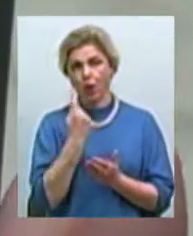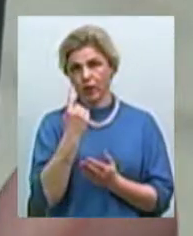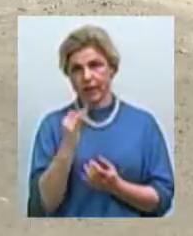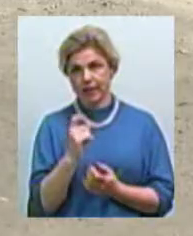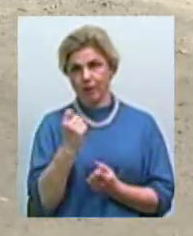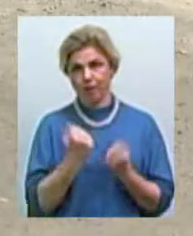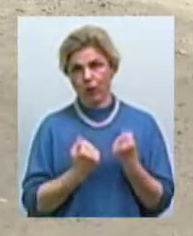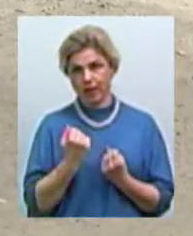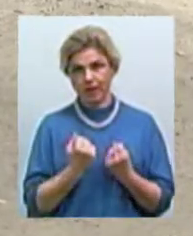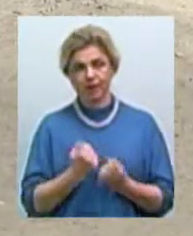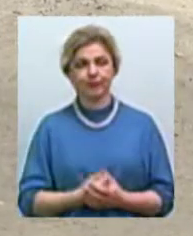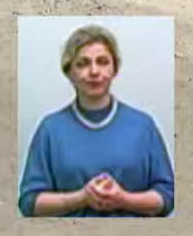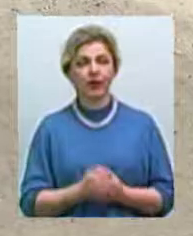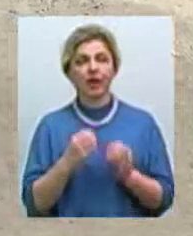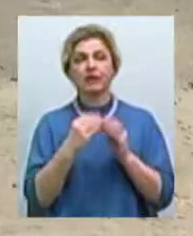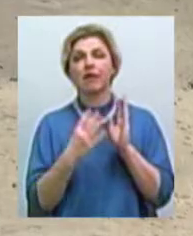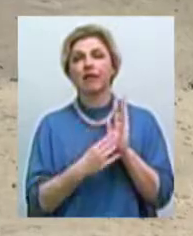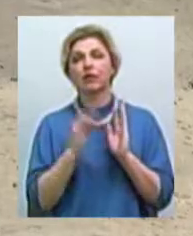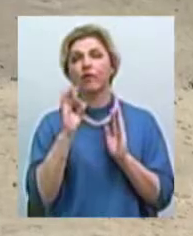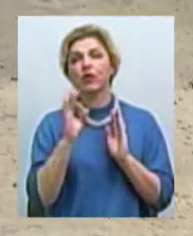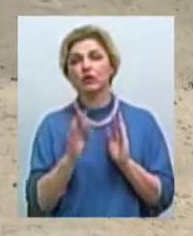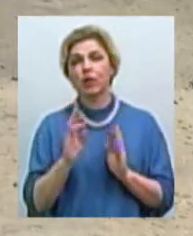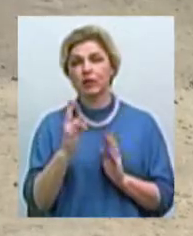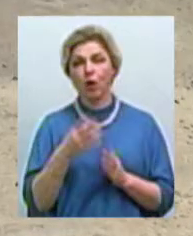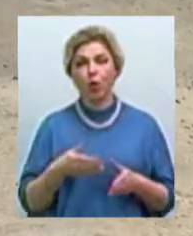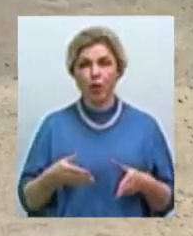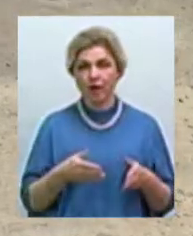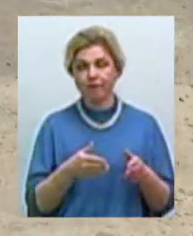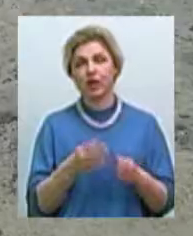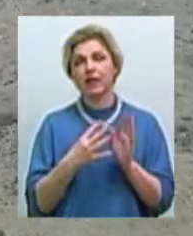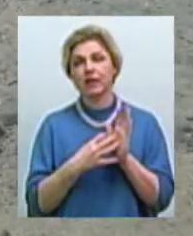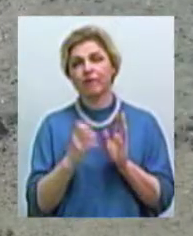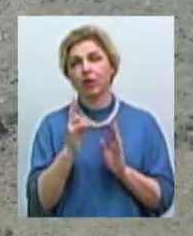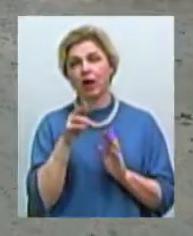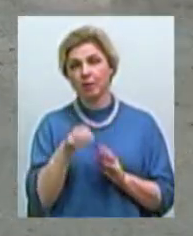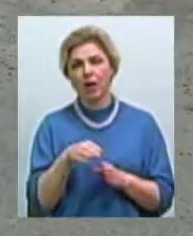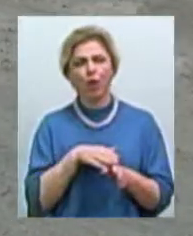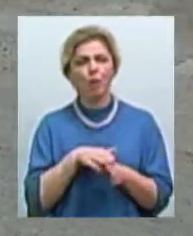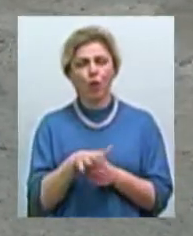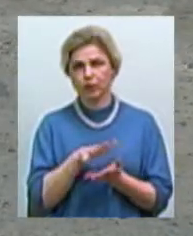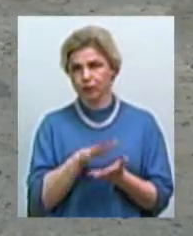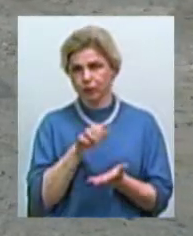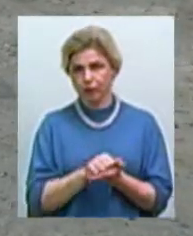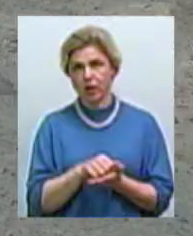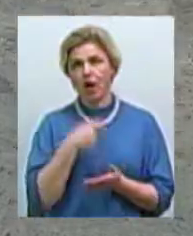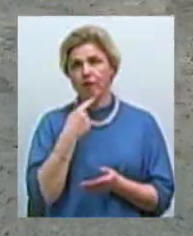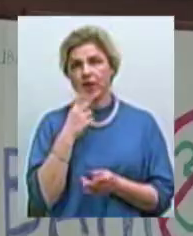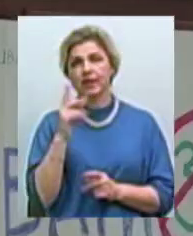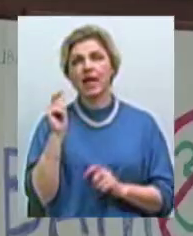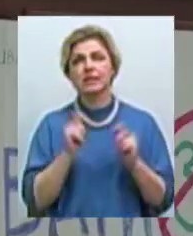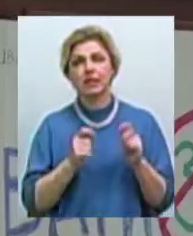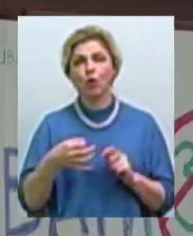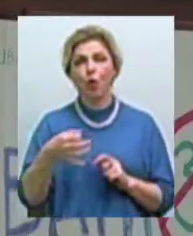водіїв. 19% доріг Миколаївщини, а саме 900 кілометрів, повністю зруйновані. Про це йшлось на сесії